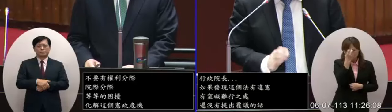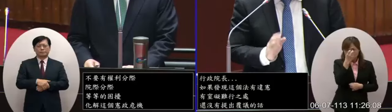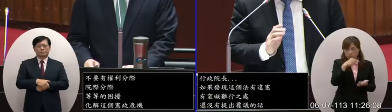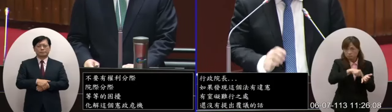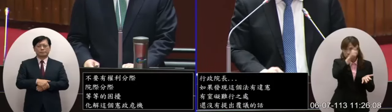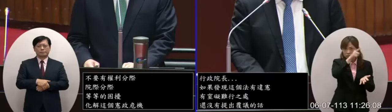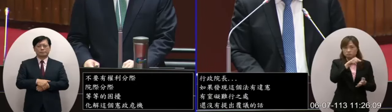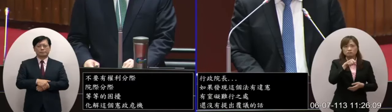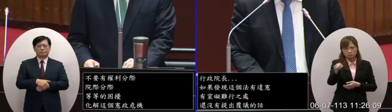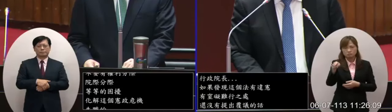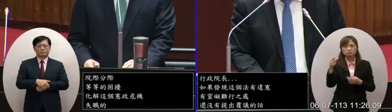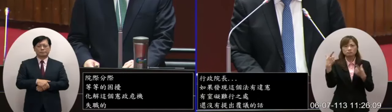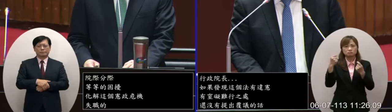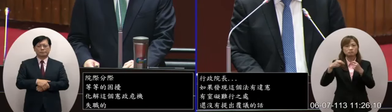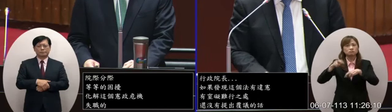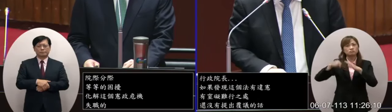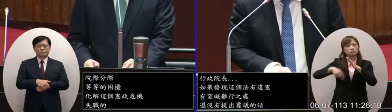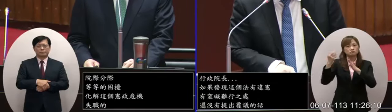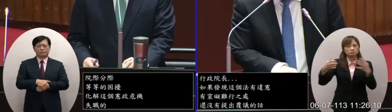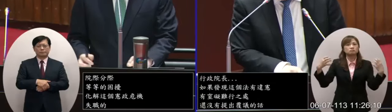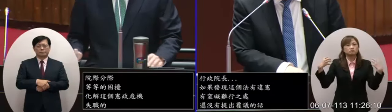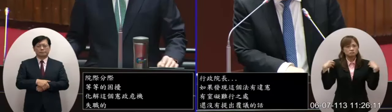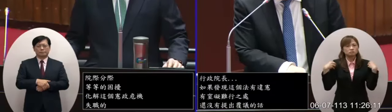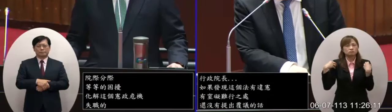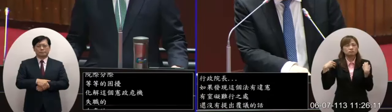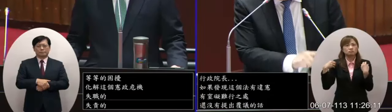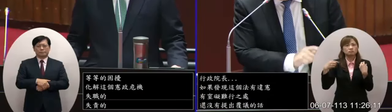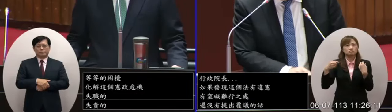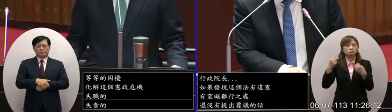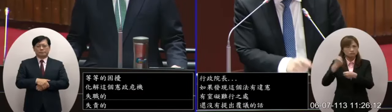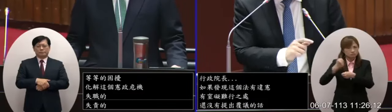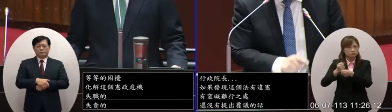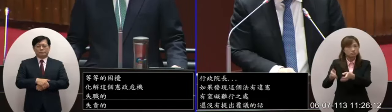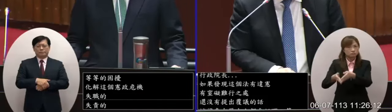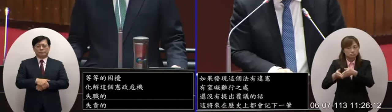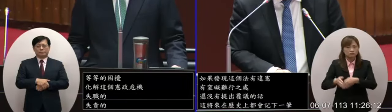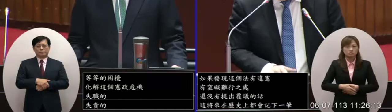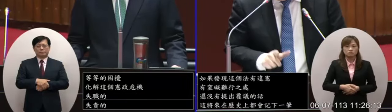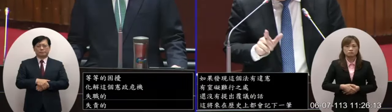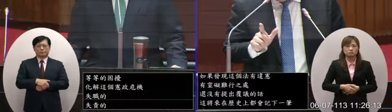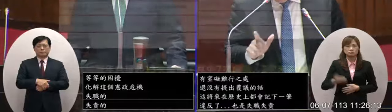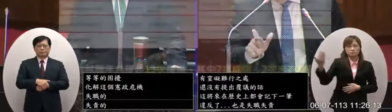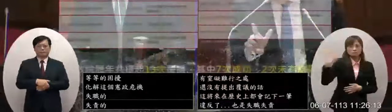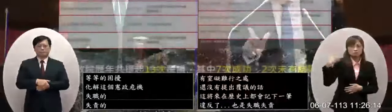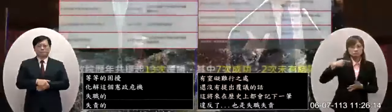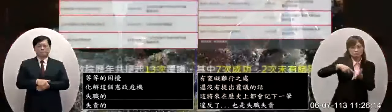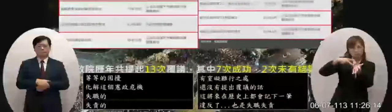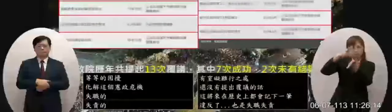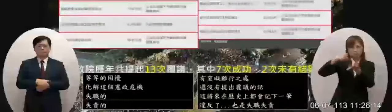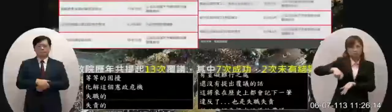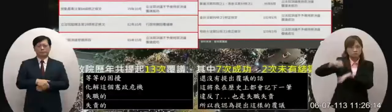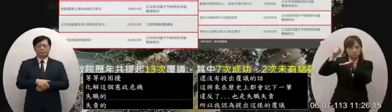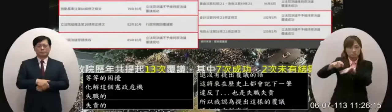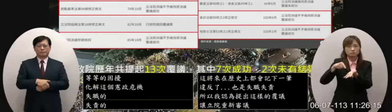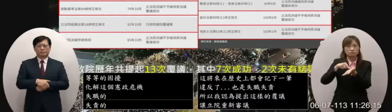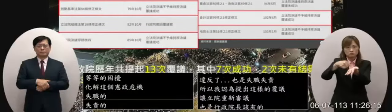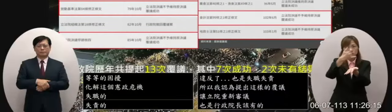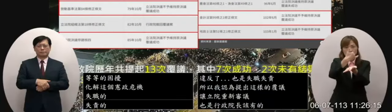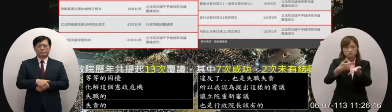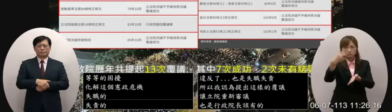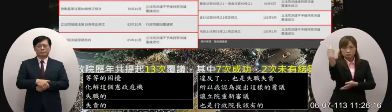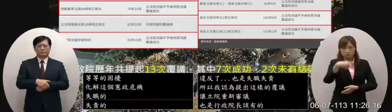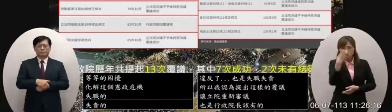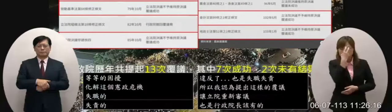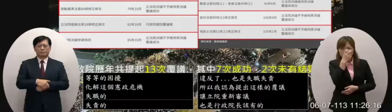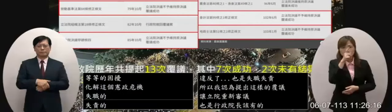行政院长该有的一个负责任的一个表现了哈。那我们来看，过去以来有13次行政院提出复议，其中有7次成功，有